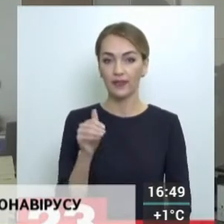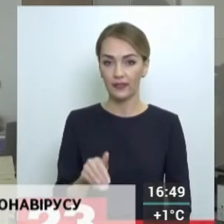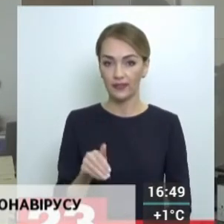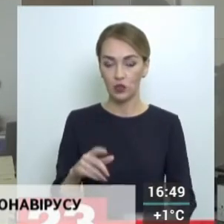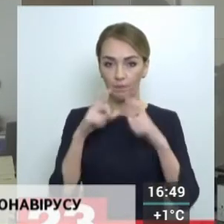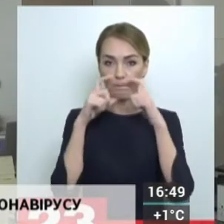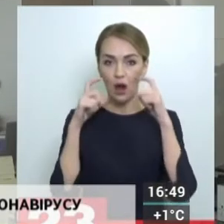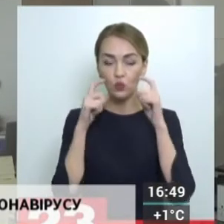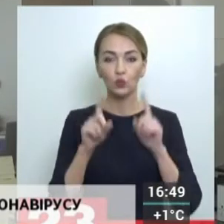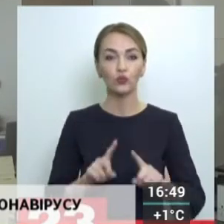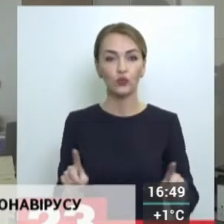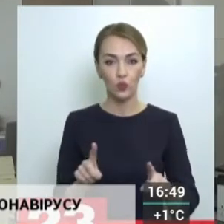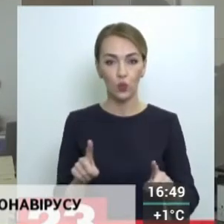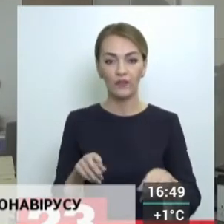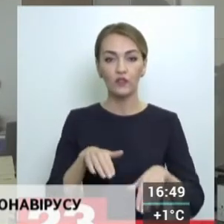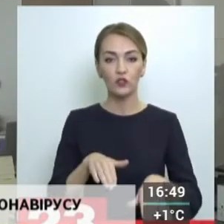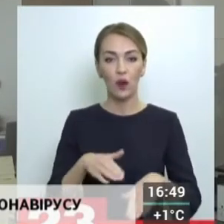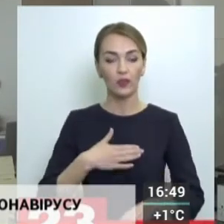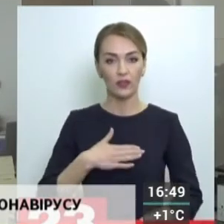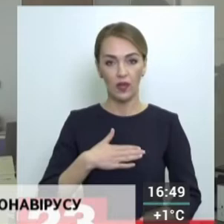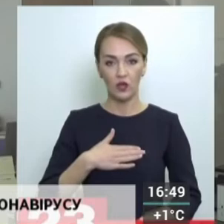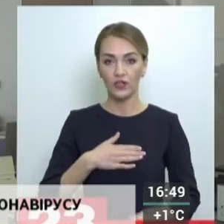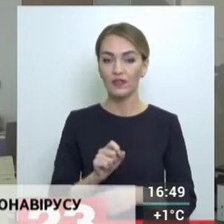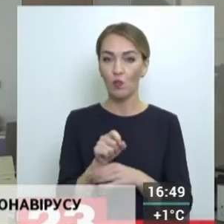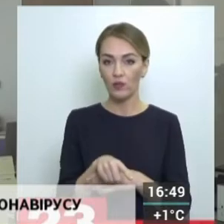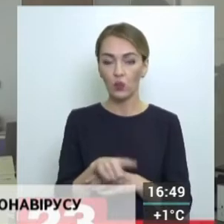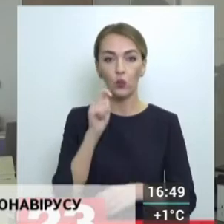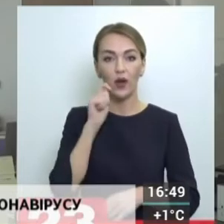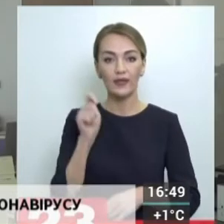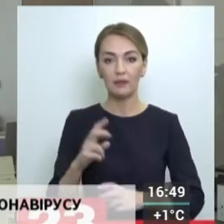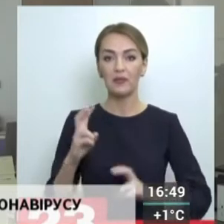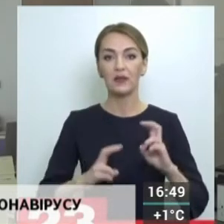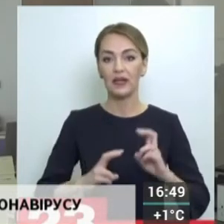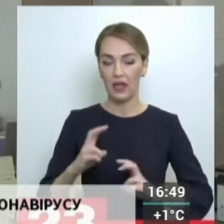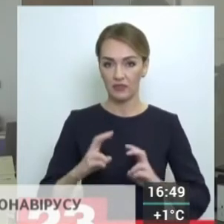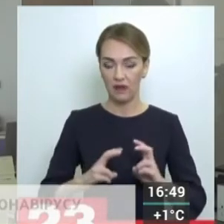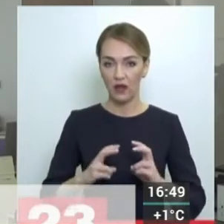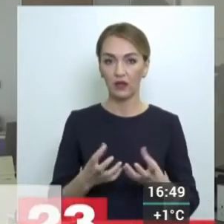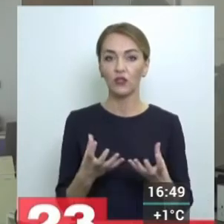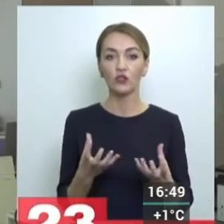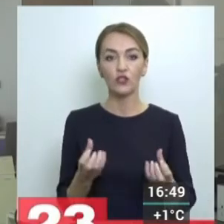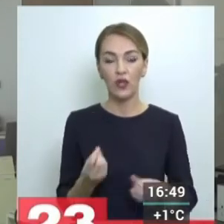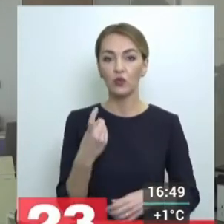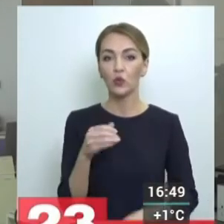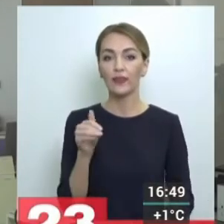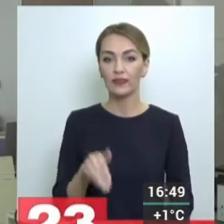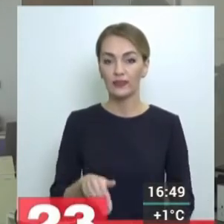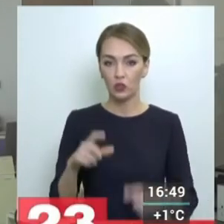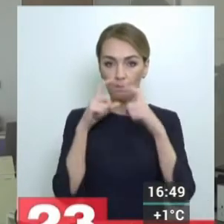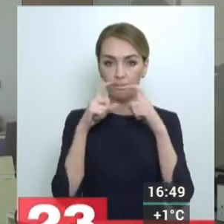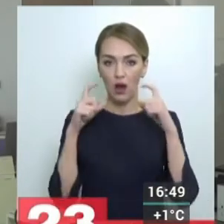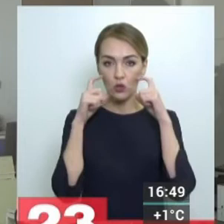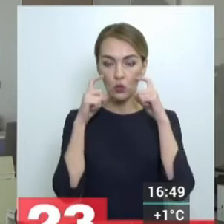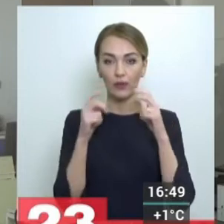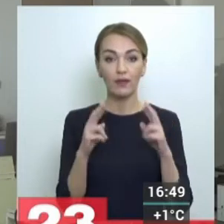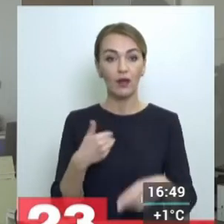масок, що відшивають на наше замовлення українські підприємства. Ще 100 тисяч масок,